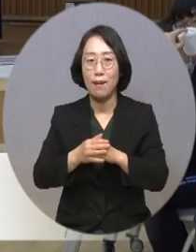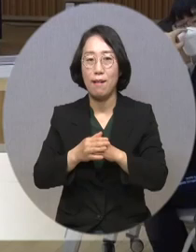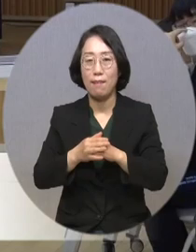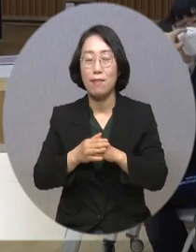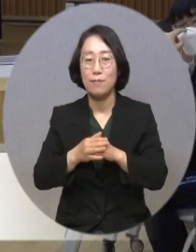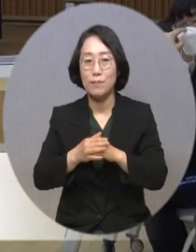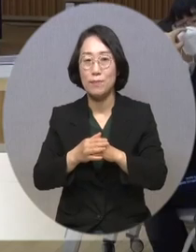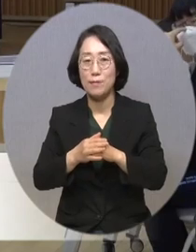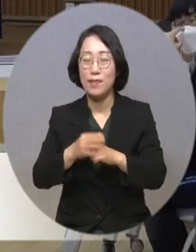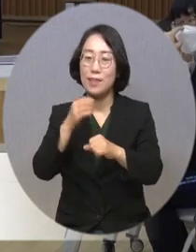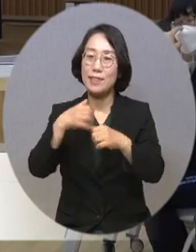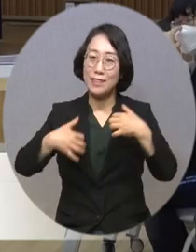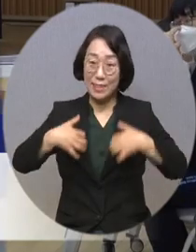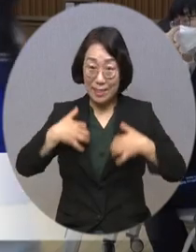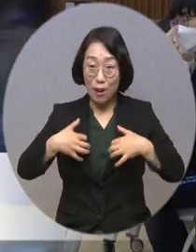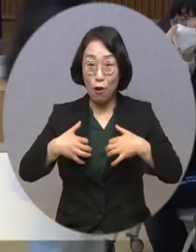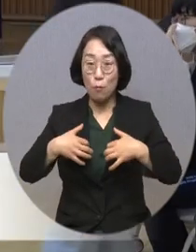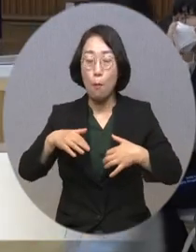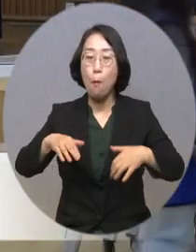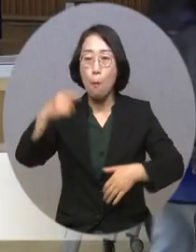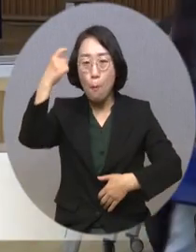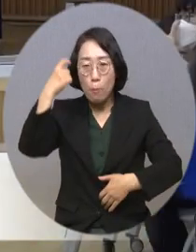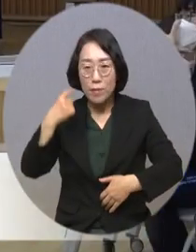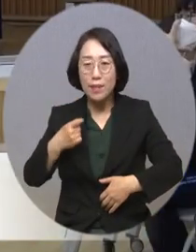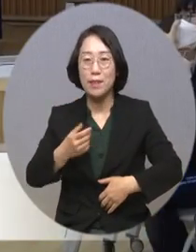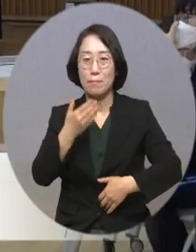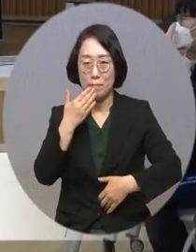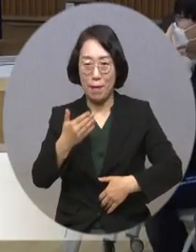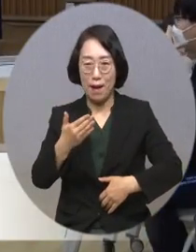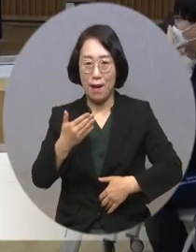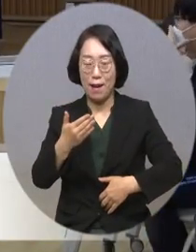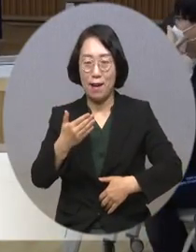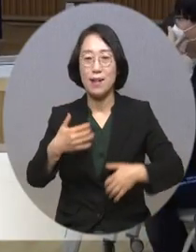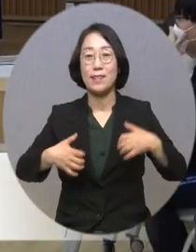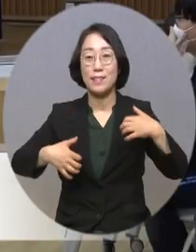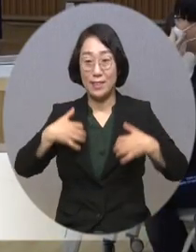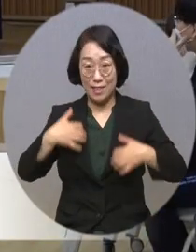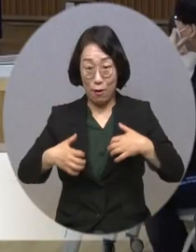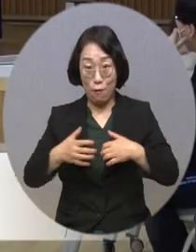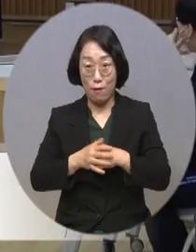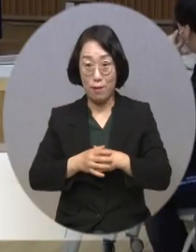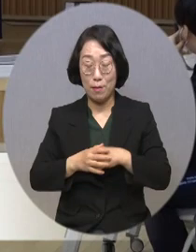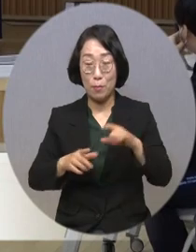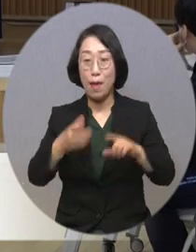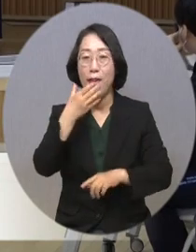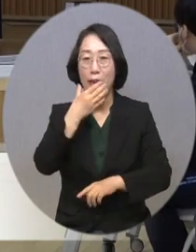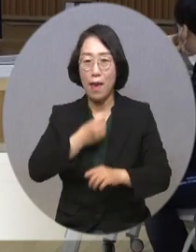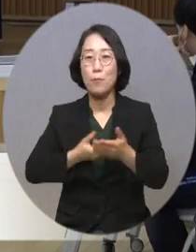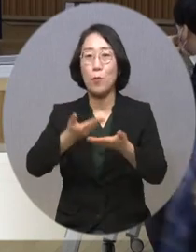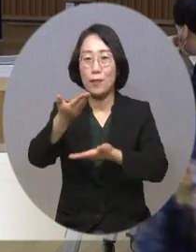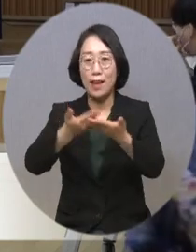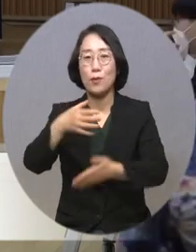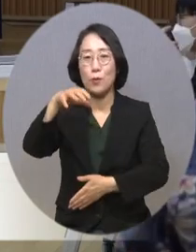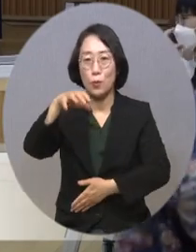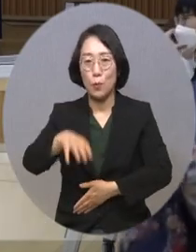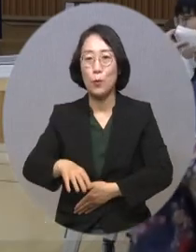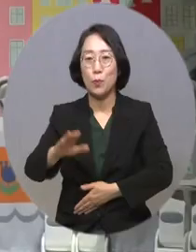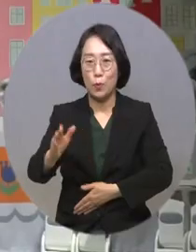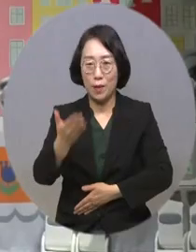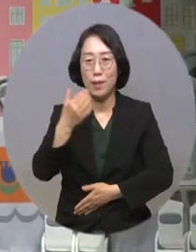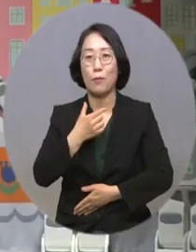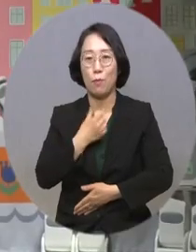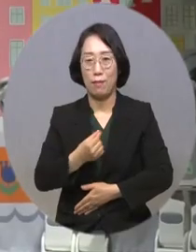만들면서 느낄 수 있는 즐거움을 함께 가질 수 있음에 기뻐하고 서로 즐거워하는 행복을 나누는 장일이었으면